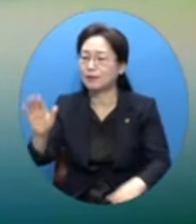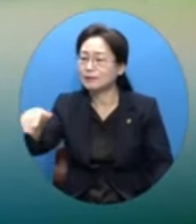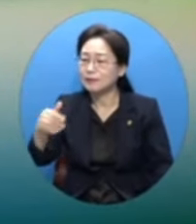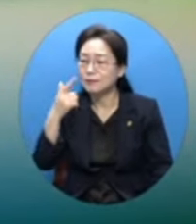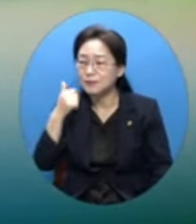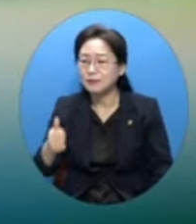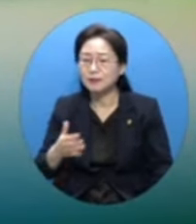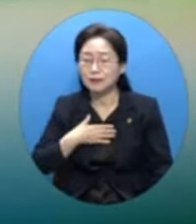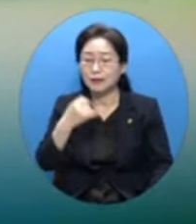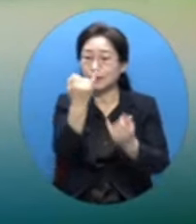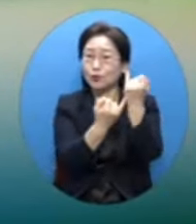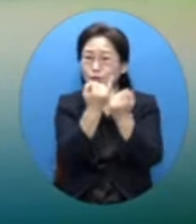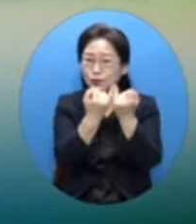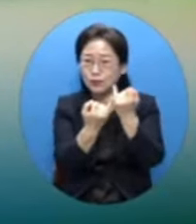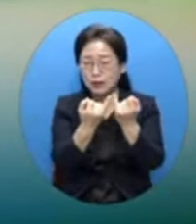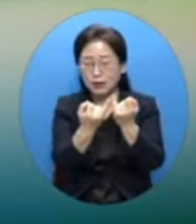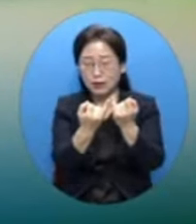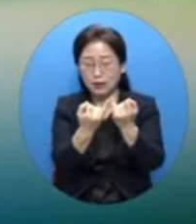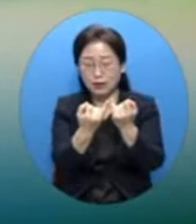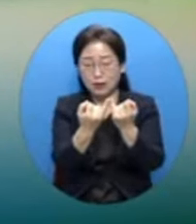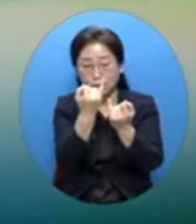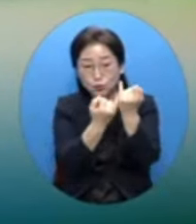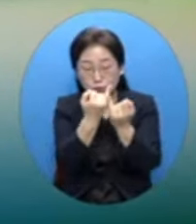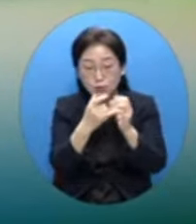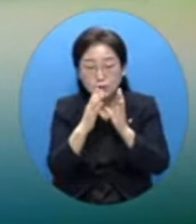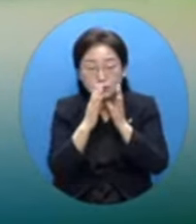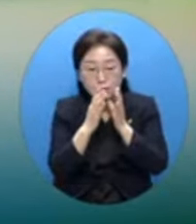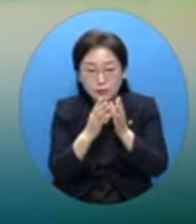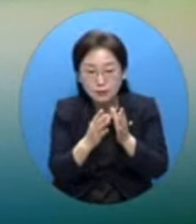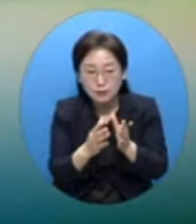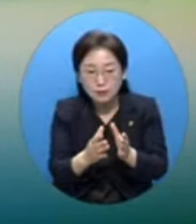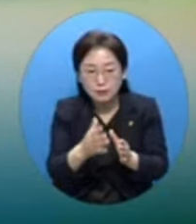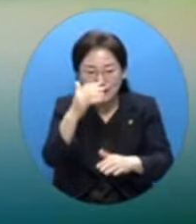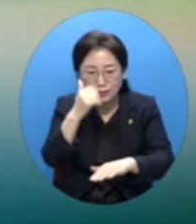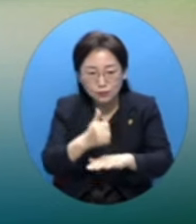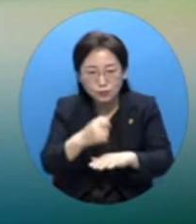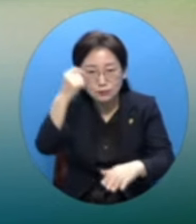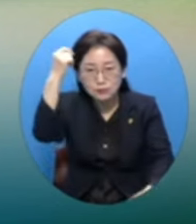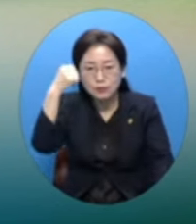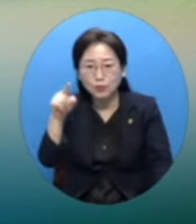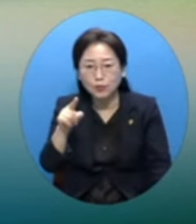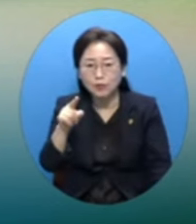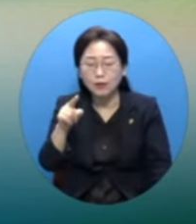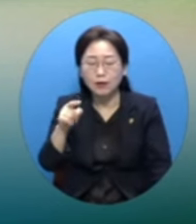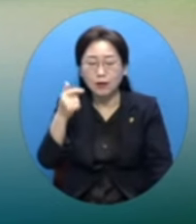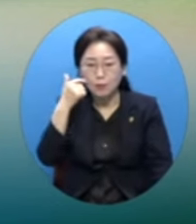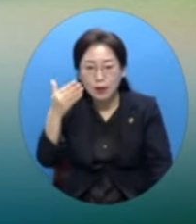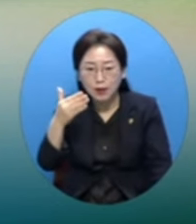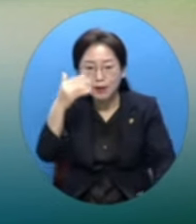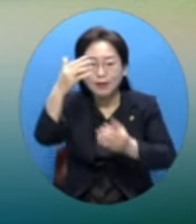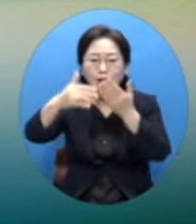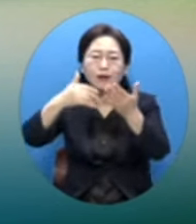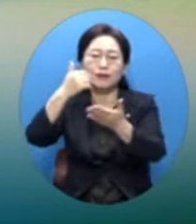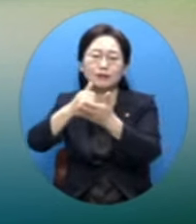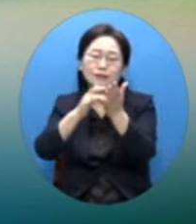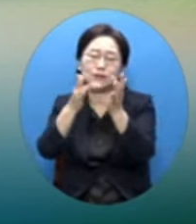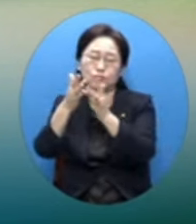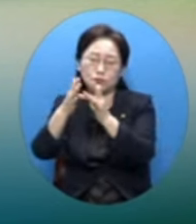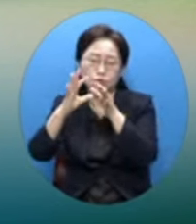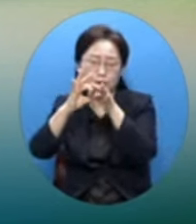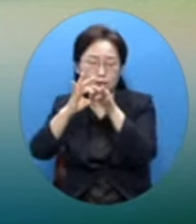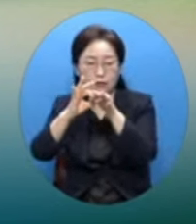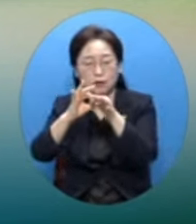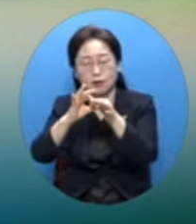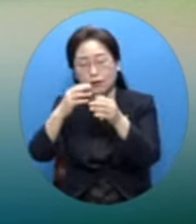동성애의 길을 가면 갈수록 명확하게 느껴지는 게 하나 있어요. 바로 예수님과의 관계가 소원해진다는